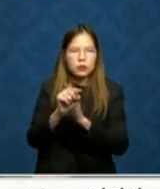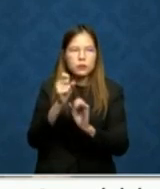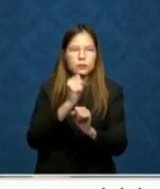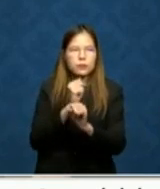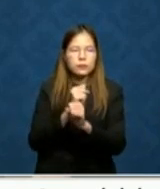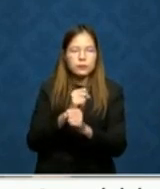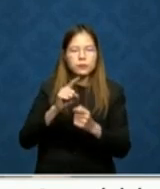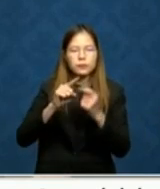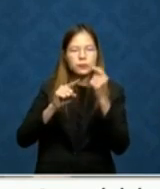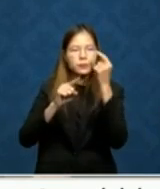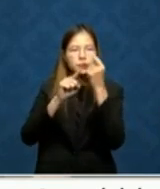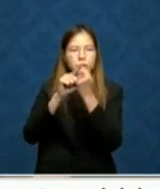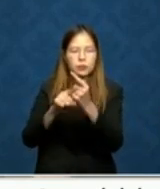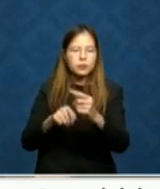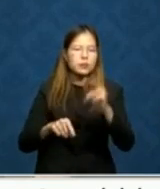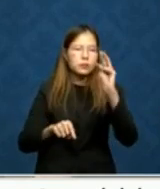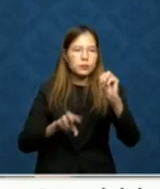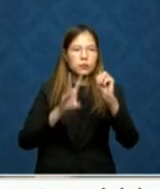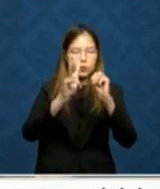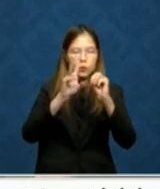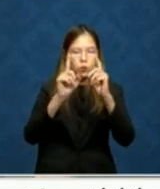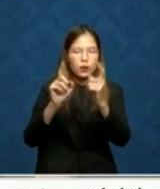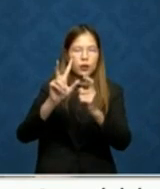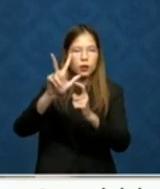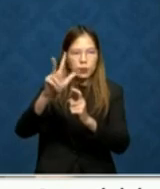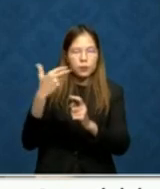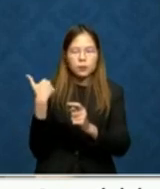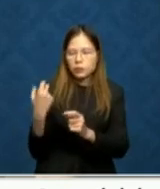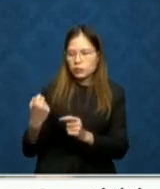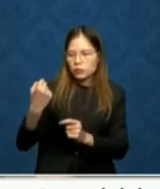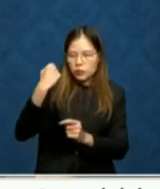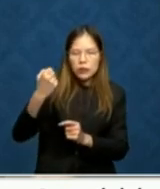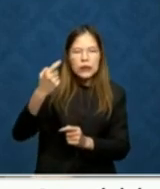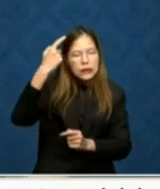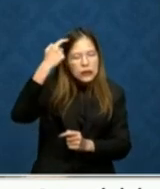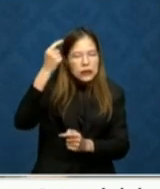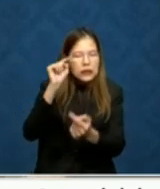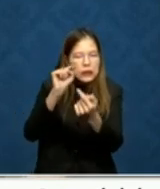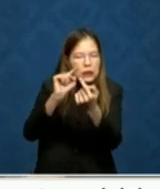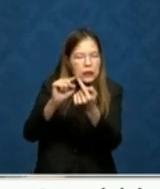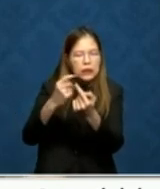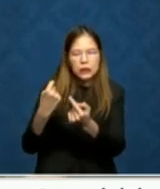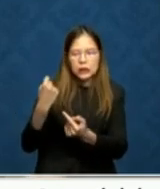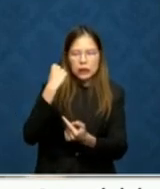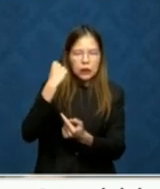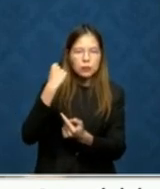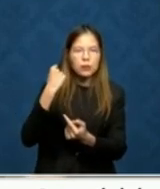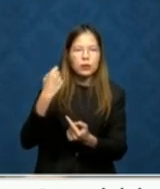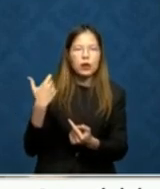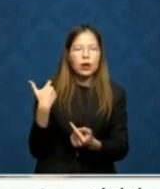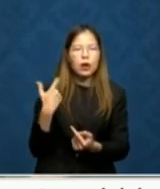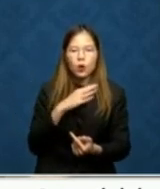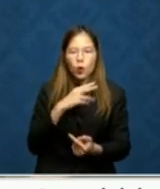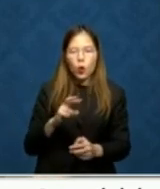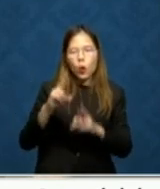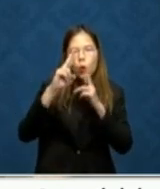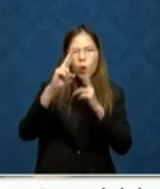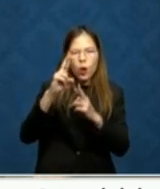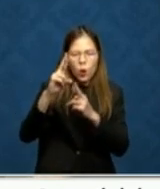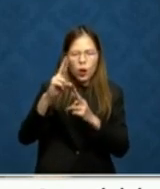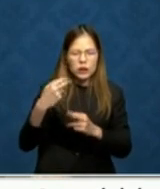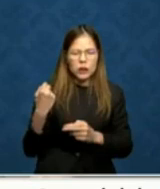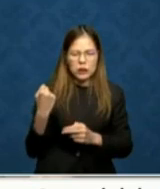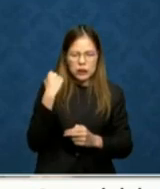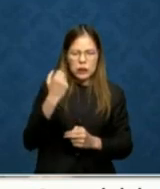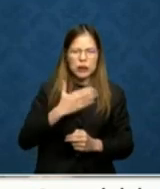ตามมาตรา6วงเล็บ3นี้จะช่วยให้ผู้มีอำนาจตระหนักถึงความสัมพันธ์เชิงอำนาจมากขึ้นระมัดระวังการใช้อำนา